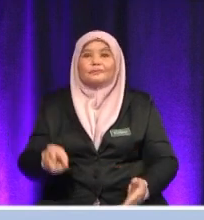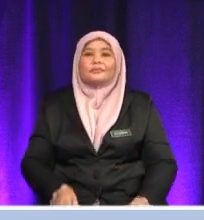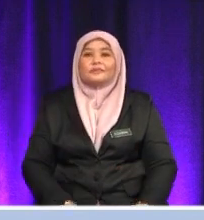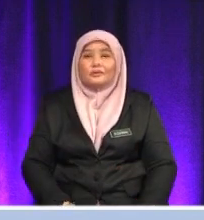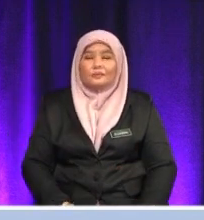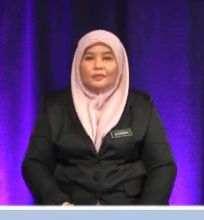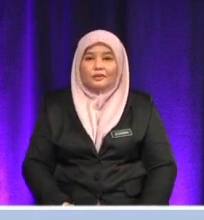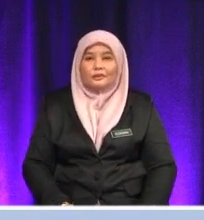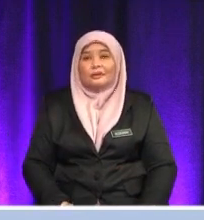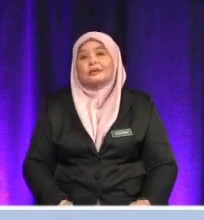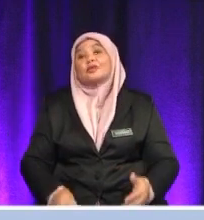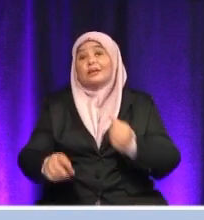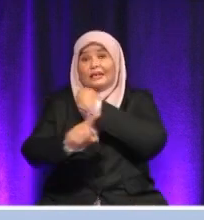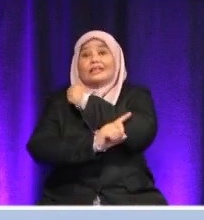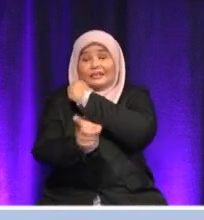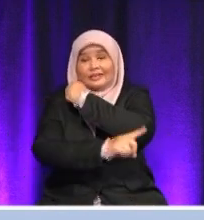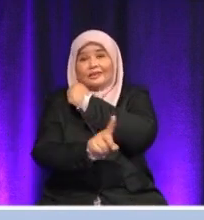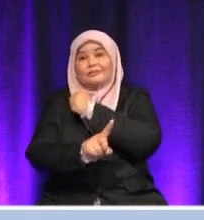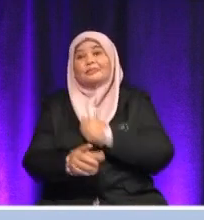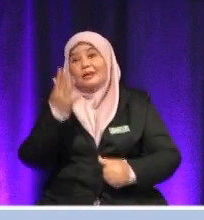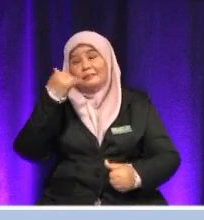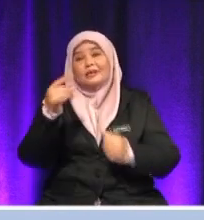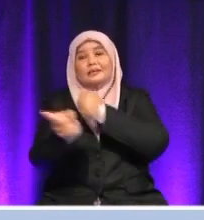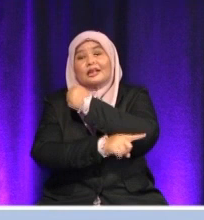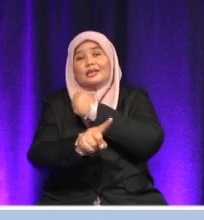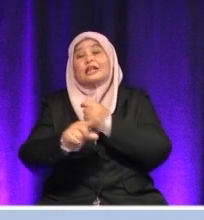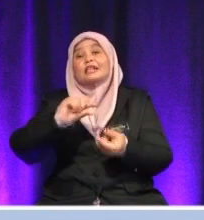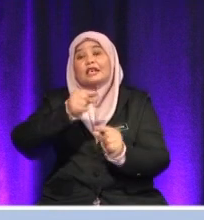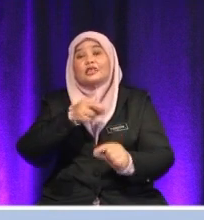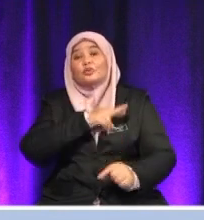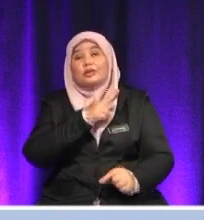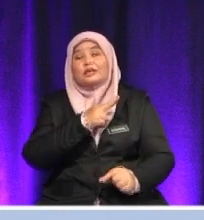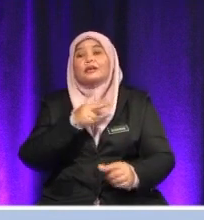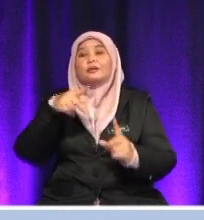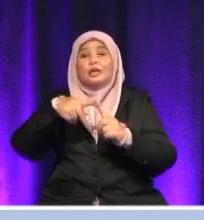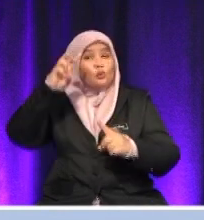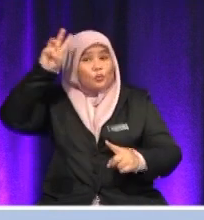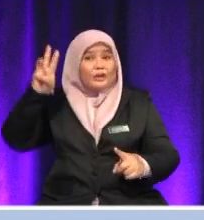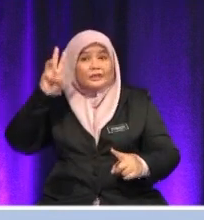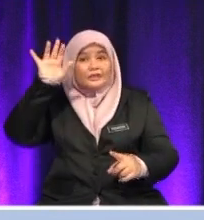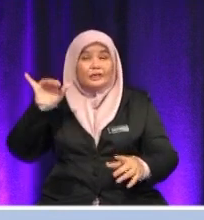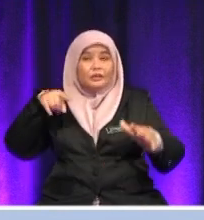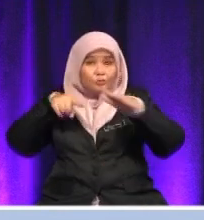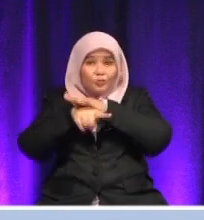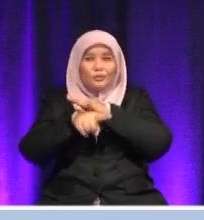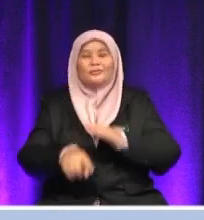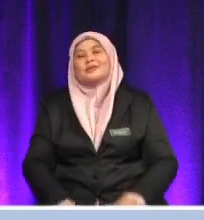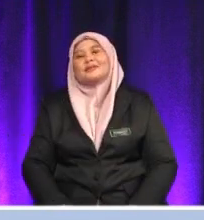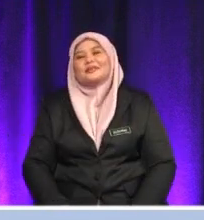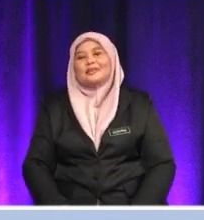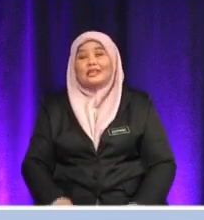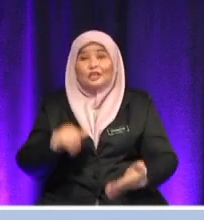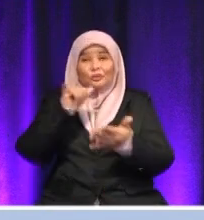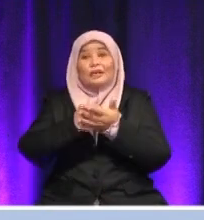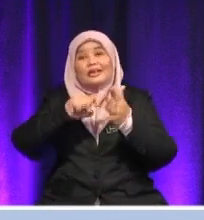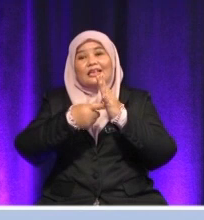kisos? Diat. Diat. Kenapa diat? Sebab ganti rugi kepada waris orang yang terbunuh, Ustaz. Alhamdulillah, itulah kata